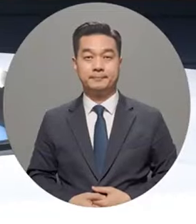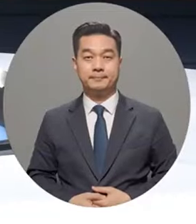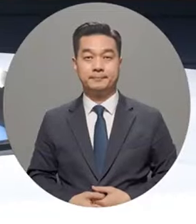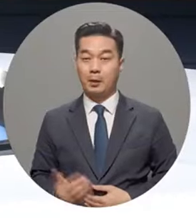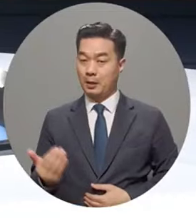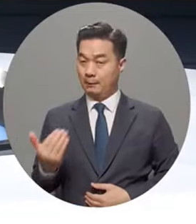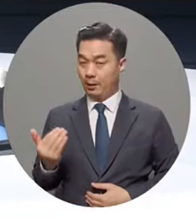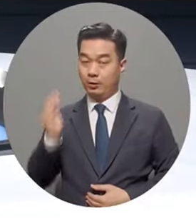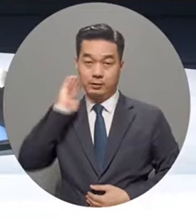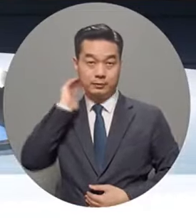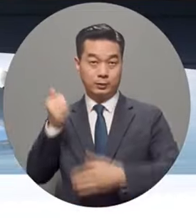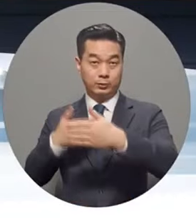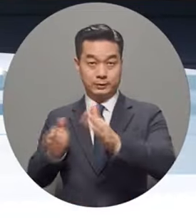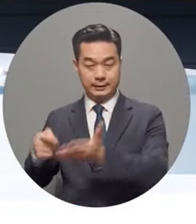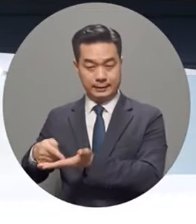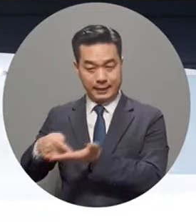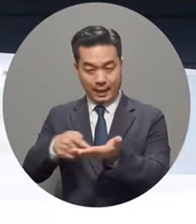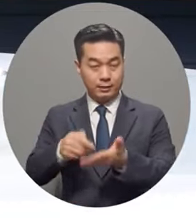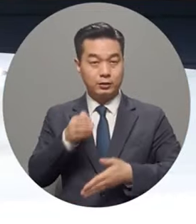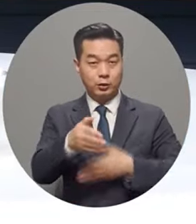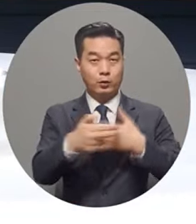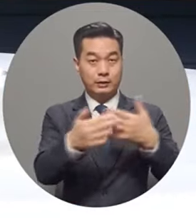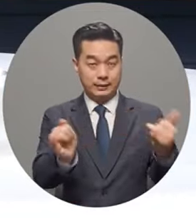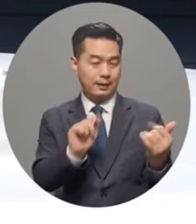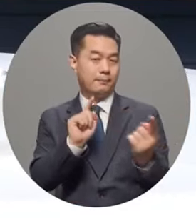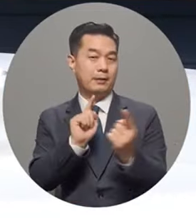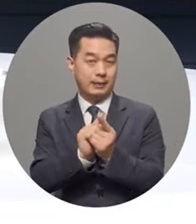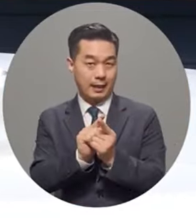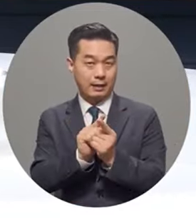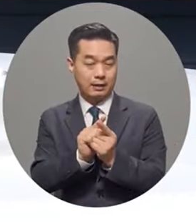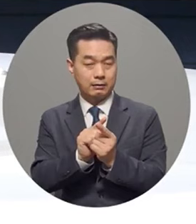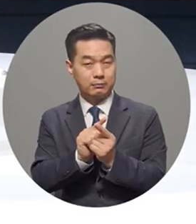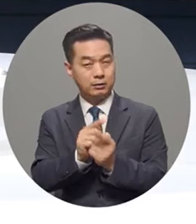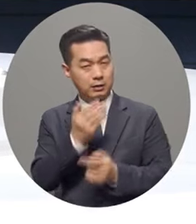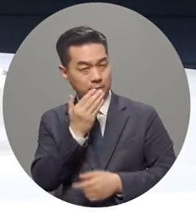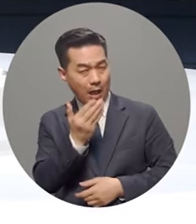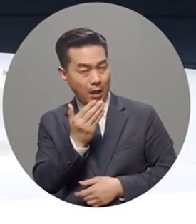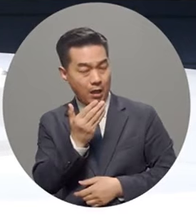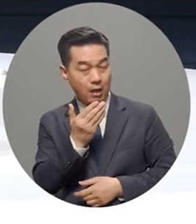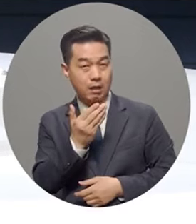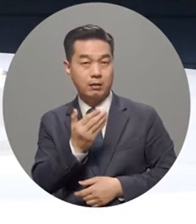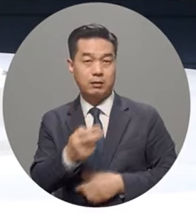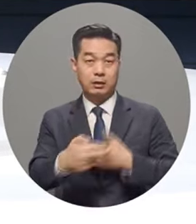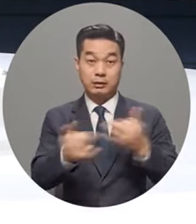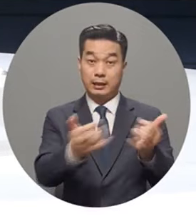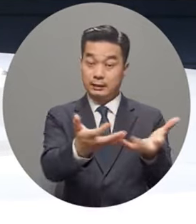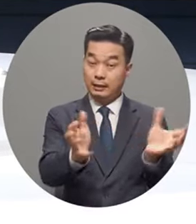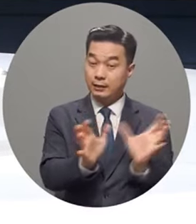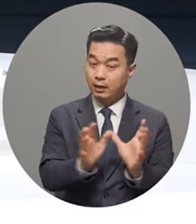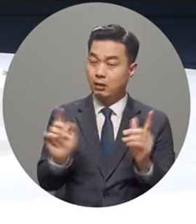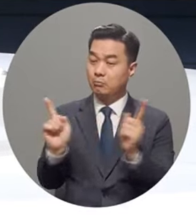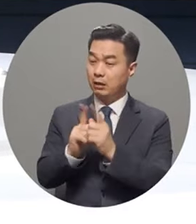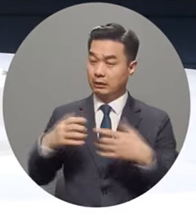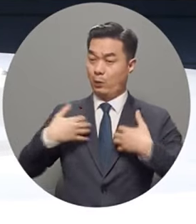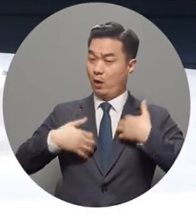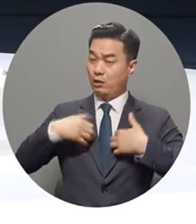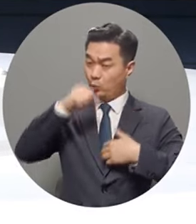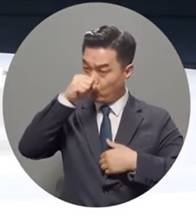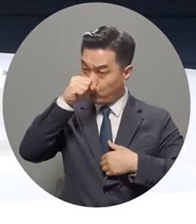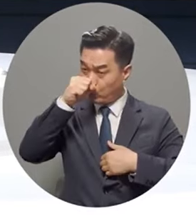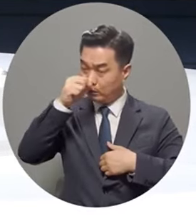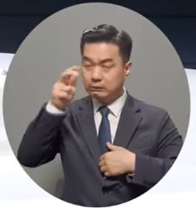앞서 대통령실이 제안한 전공의들과의 만남, 성사될 수 있을까요? 의사단체는 만남은 환영할